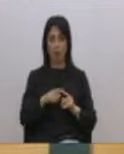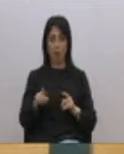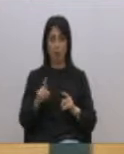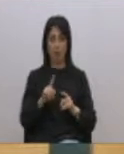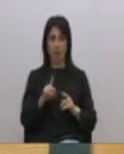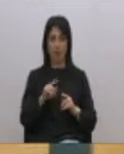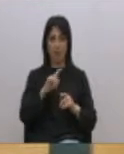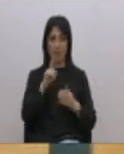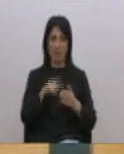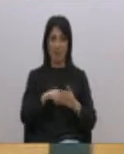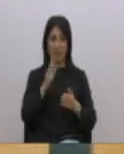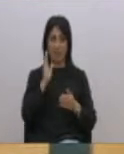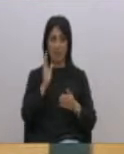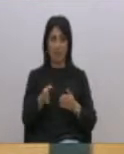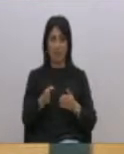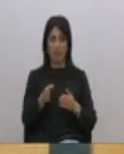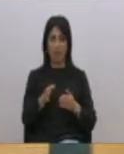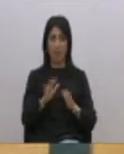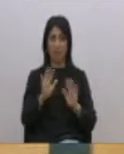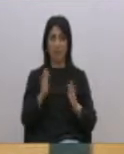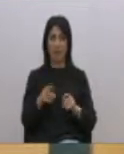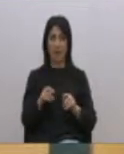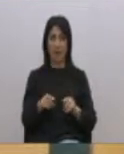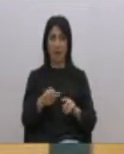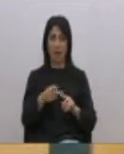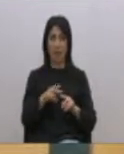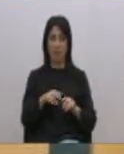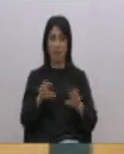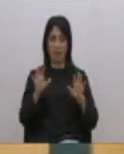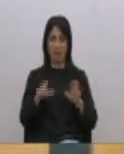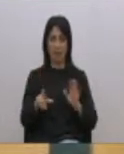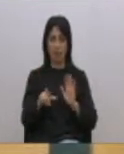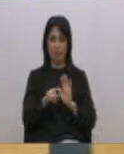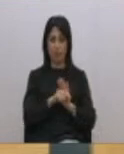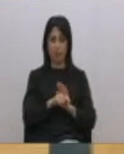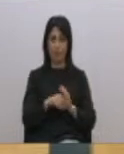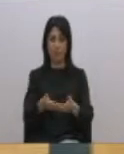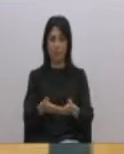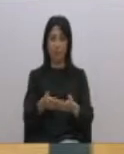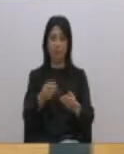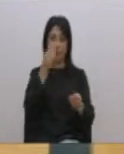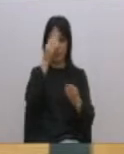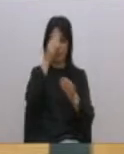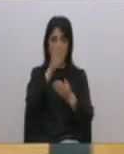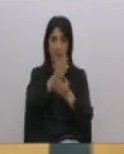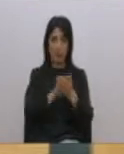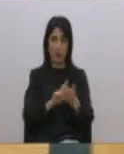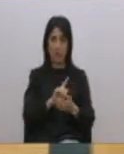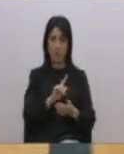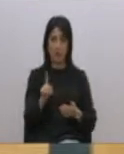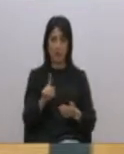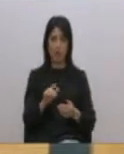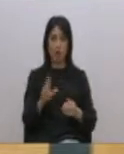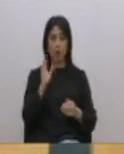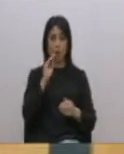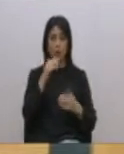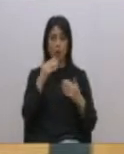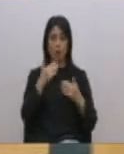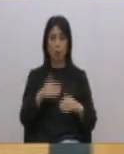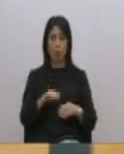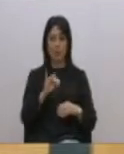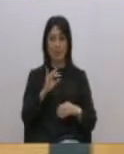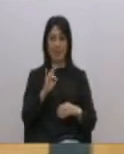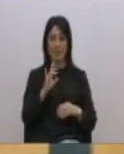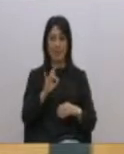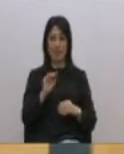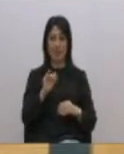რა საკითხებიც იქნება, ხდება ამის თავმჯდომარესთან ვთქვათ მიტანა ან შეძლება, მაგრამ როდესაც უკვე